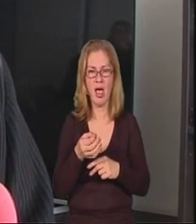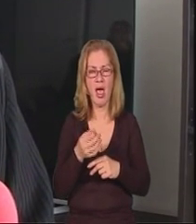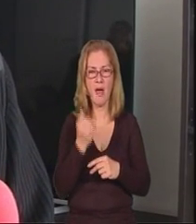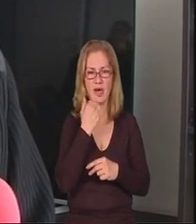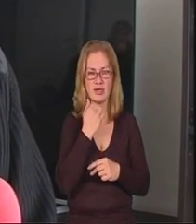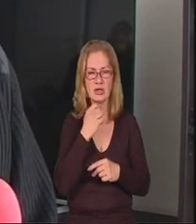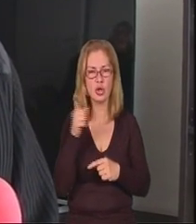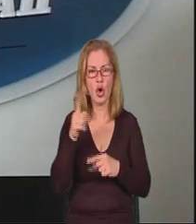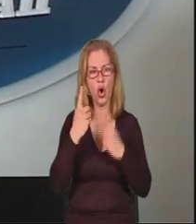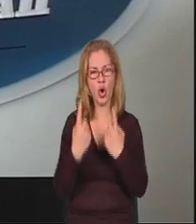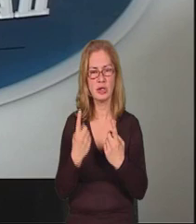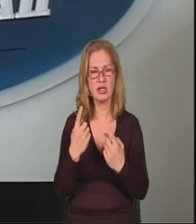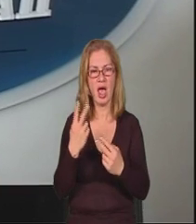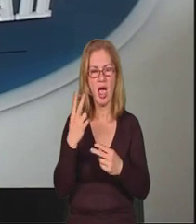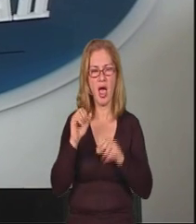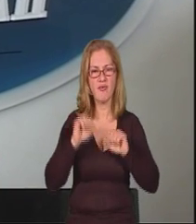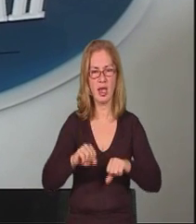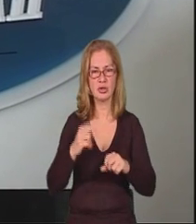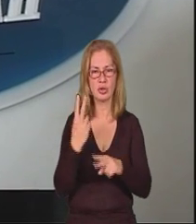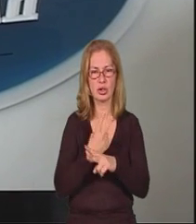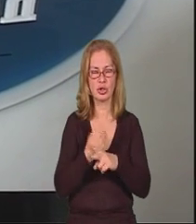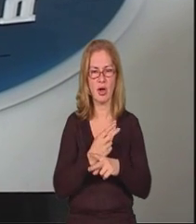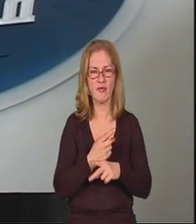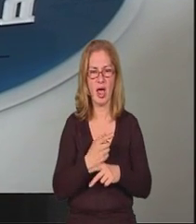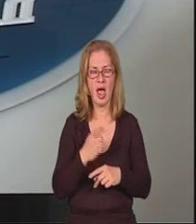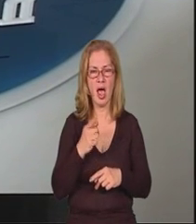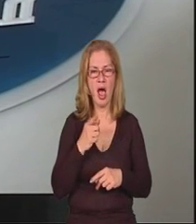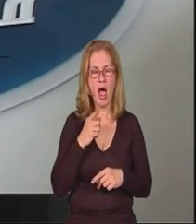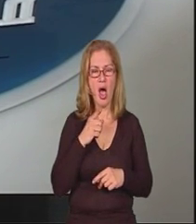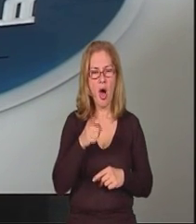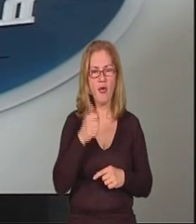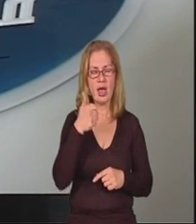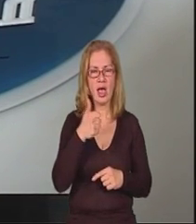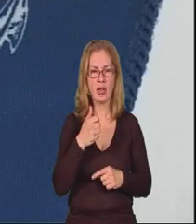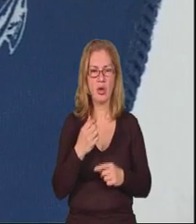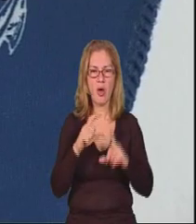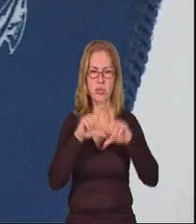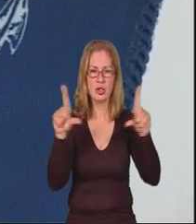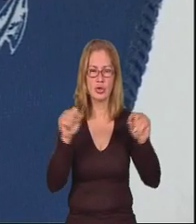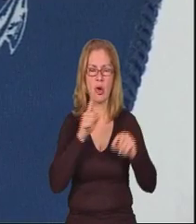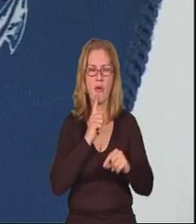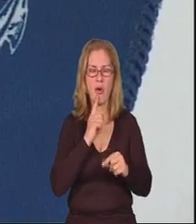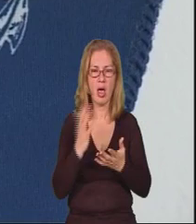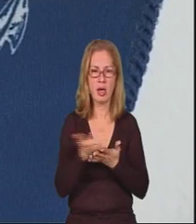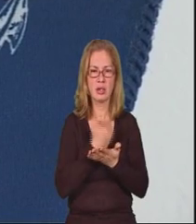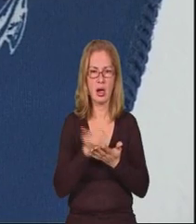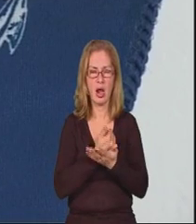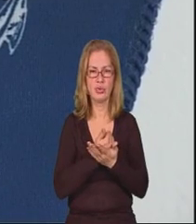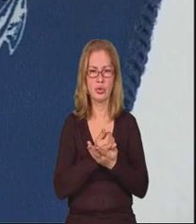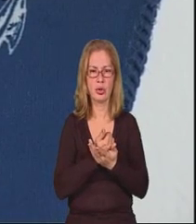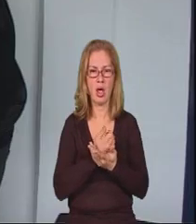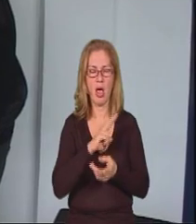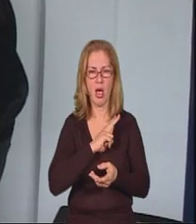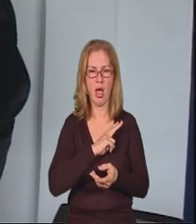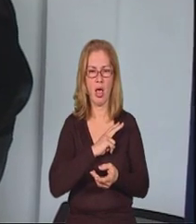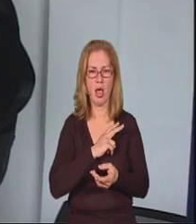u vlasništvu države. Vest o prodaji luke za mnoge je bila iznenađujuća s obzirom da je ovo jedno od preduzeća koje posluje s